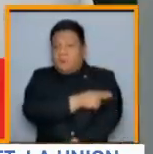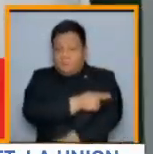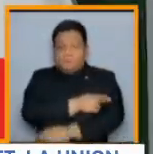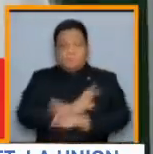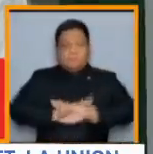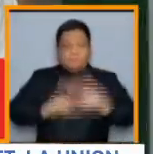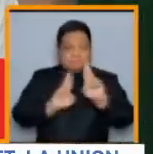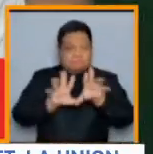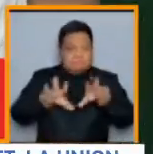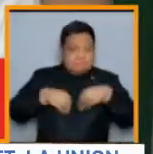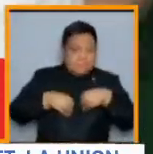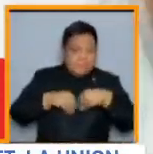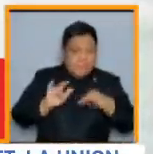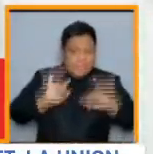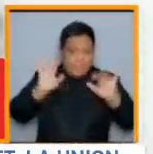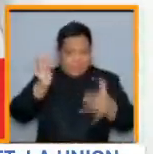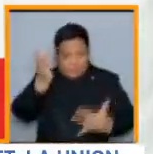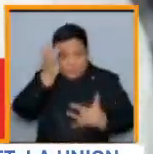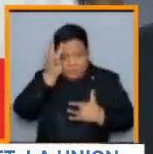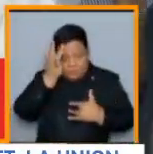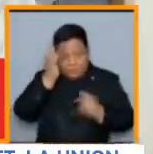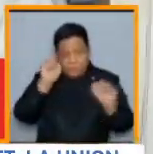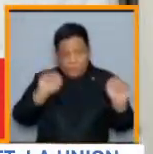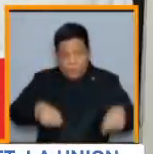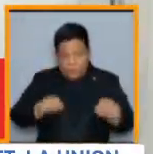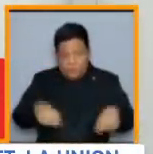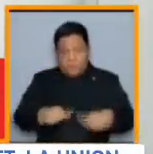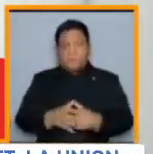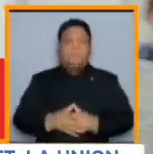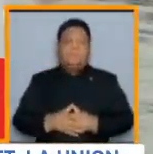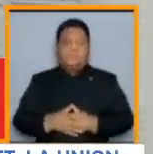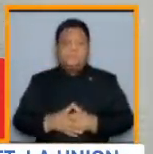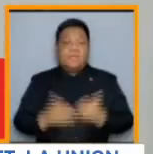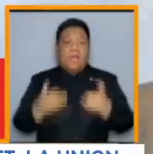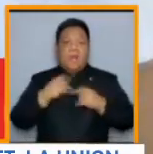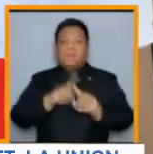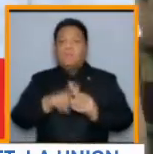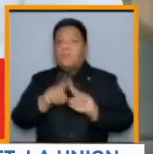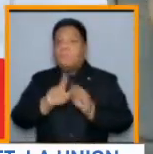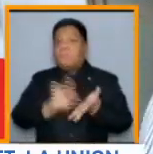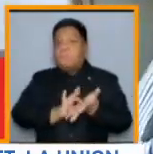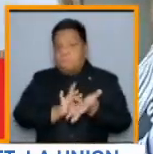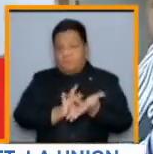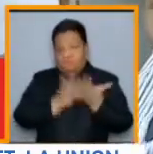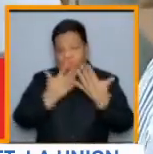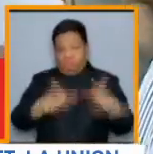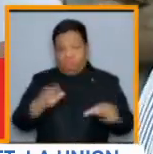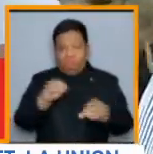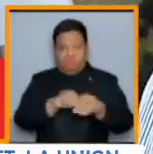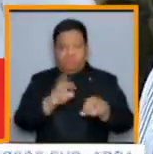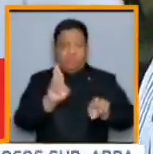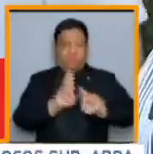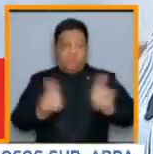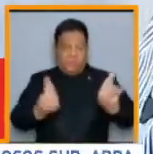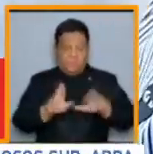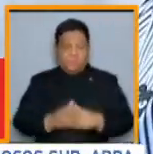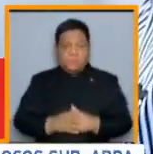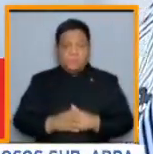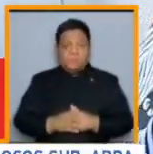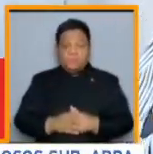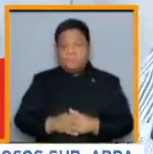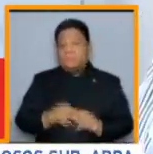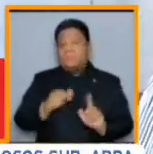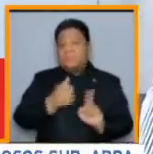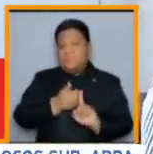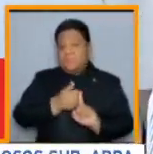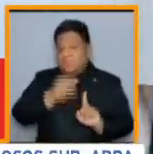cases. May stock din daw sila ng ilang uri ng gamot kontra COVID-19. Nanawagan din si Moreno sa publiko na